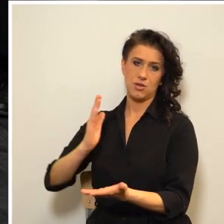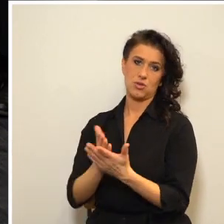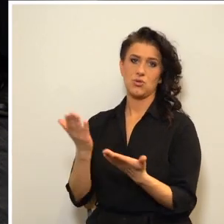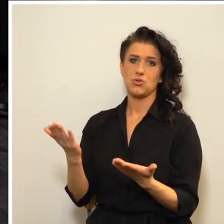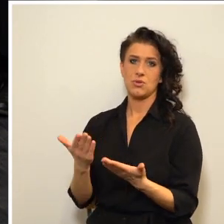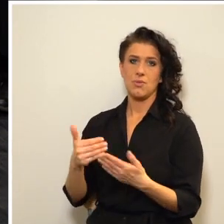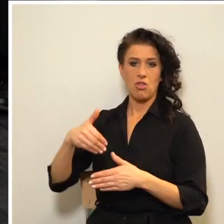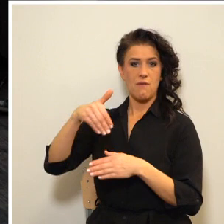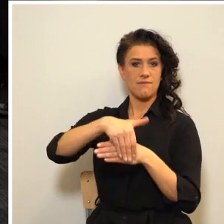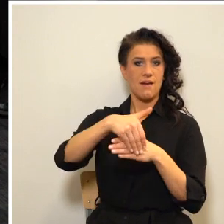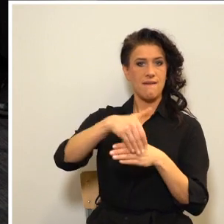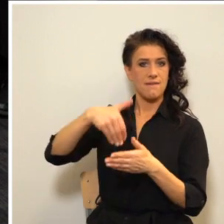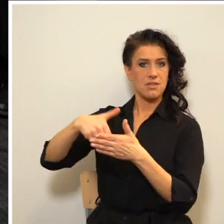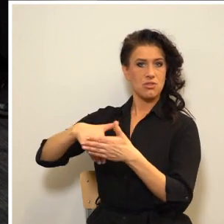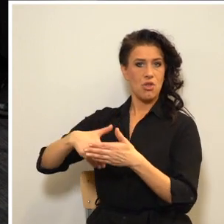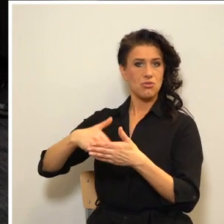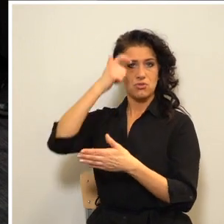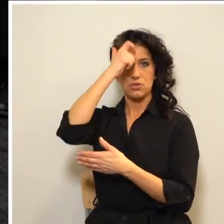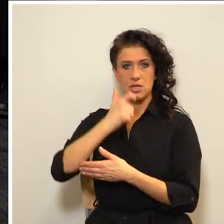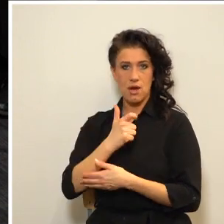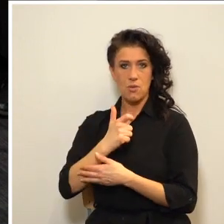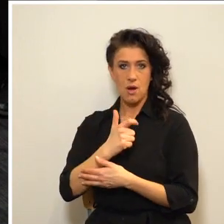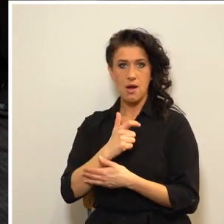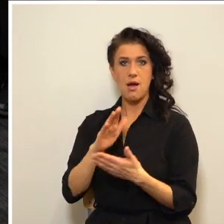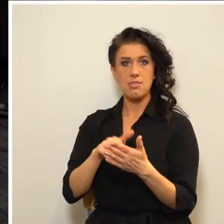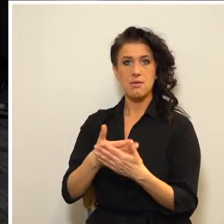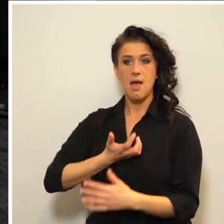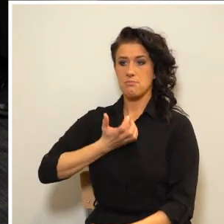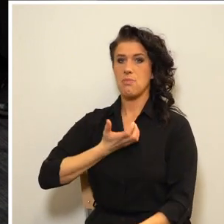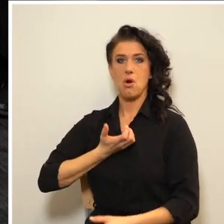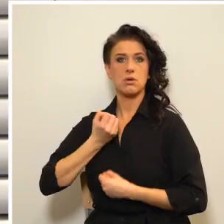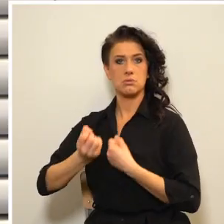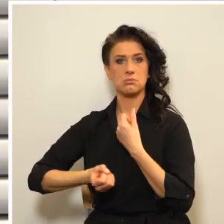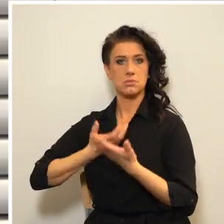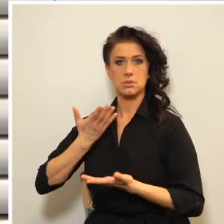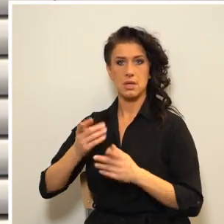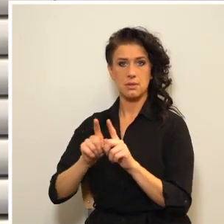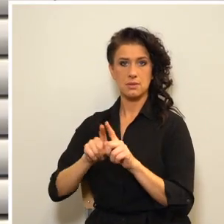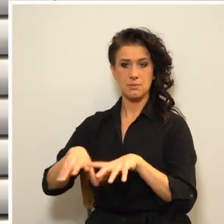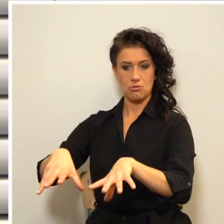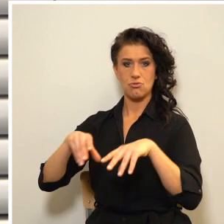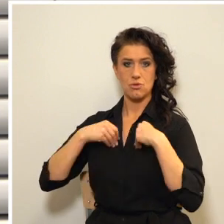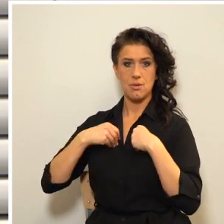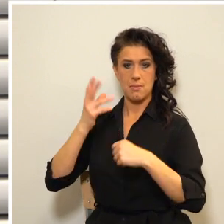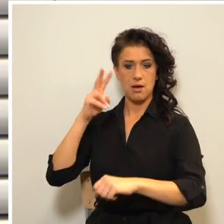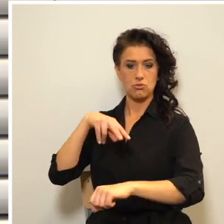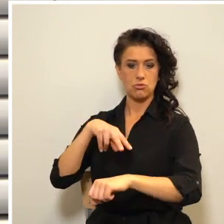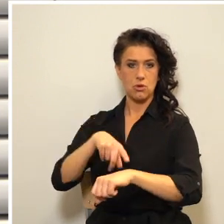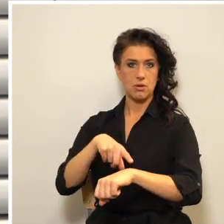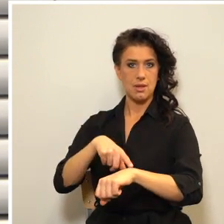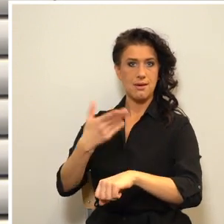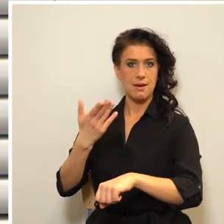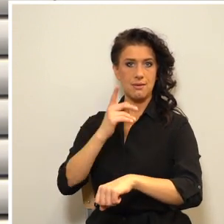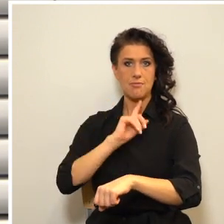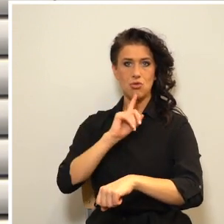nadal bardzo zwrócić uwagę właśnie jeśli chodzi o ten czynnik emocjonalny związany z tym że się patrzy na tym żadna żony